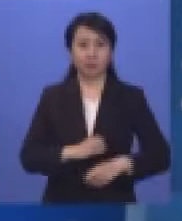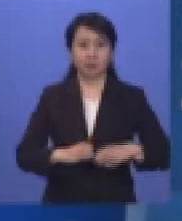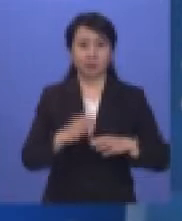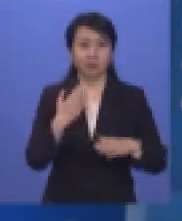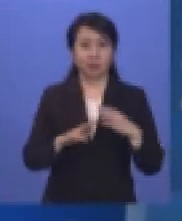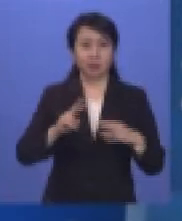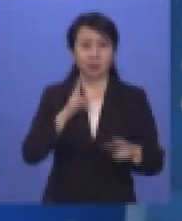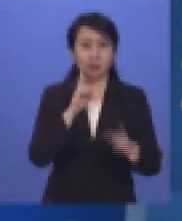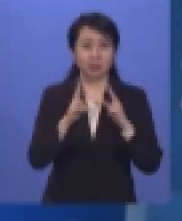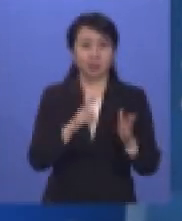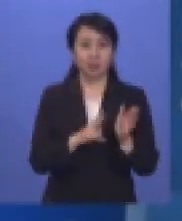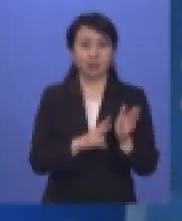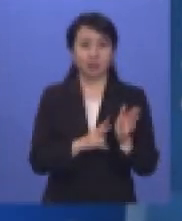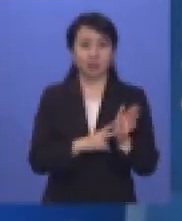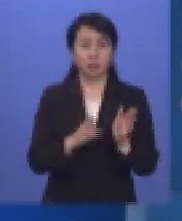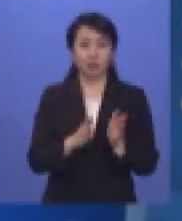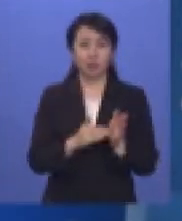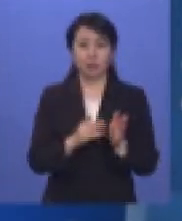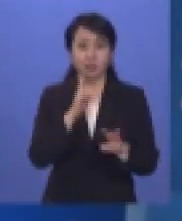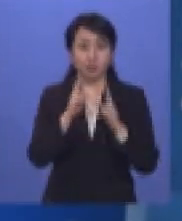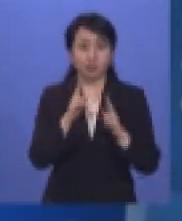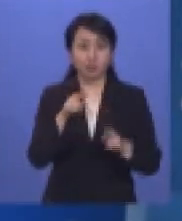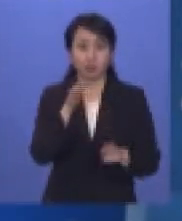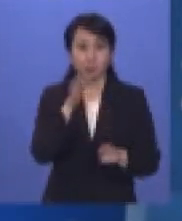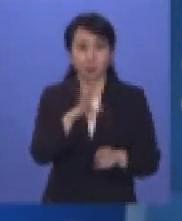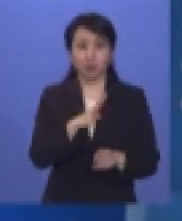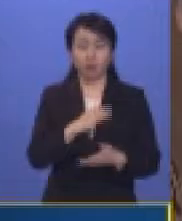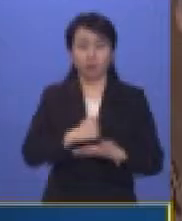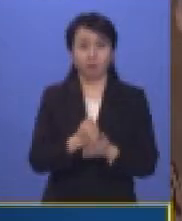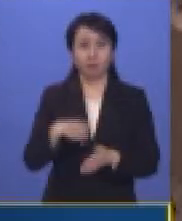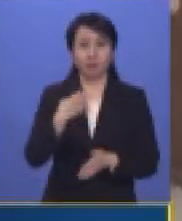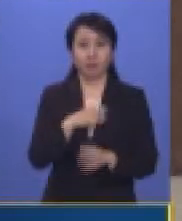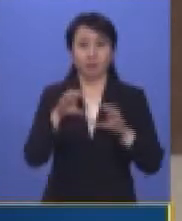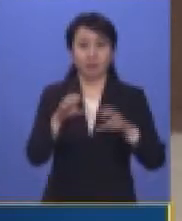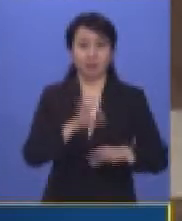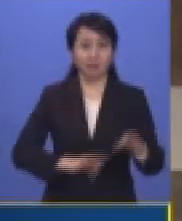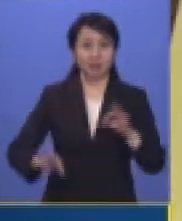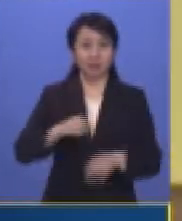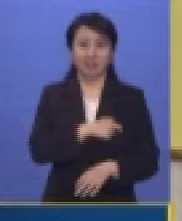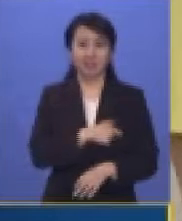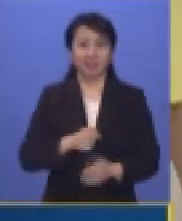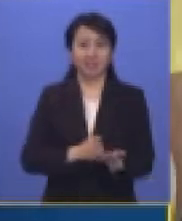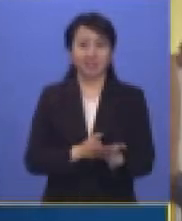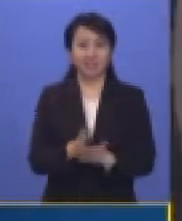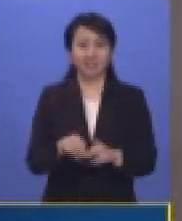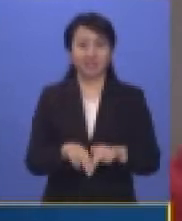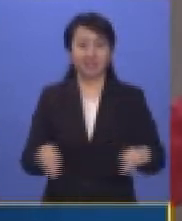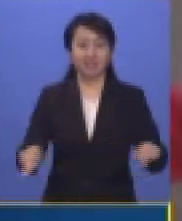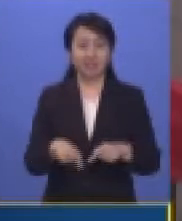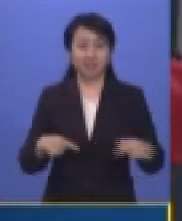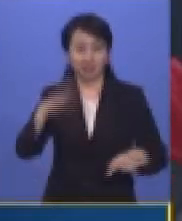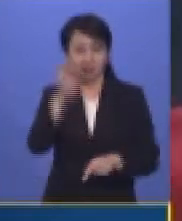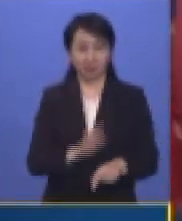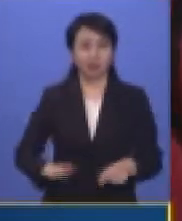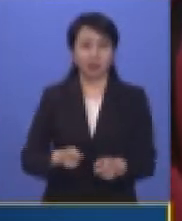палат завершилась вторая сессия 7-го созыва. Тем временем были приняты важные законопроекты. Депутаты направили в правительство